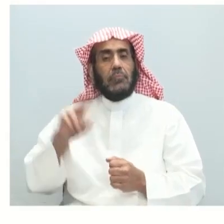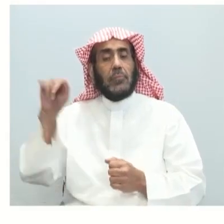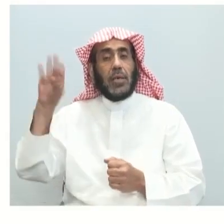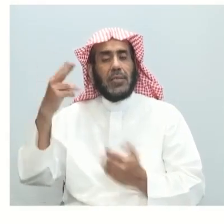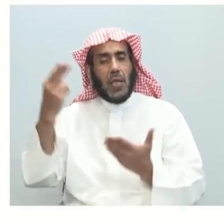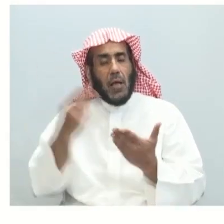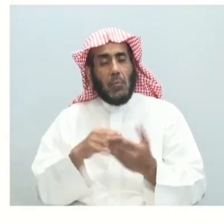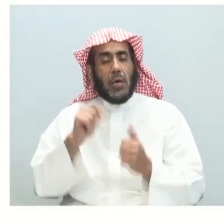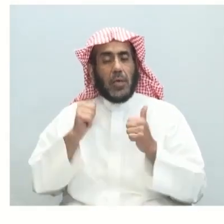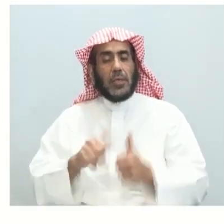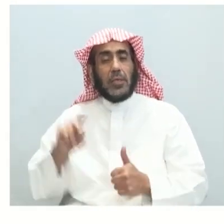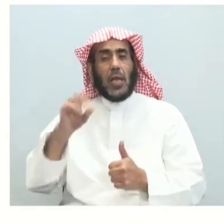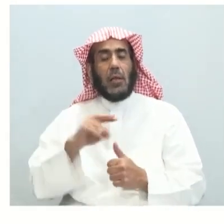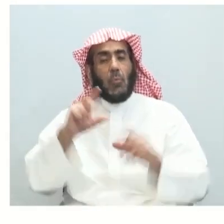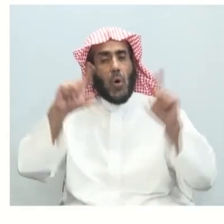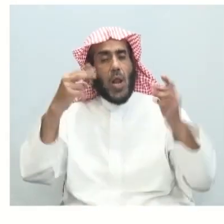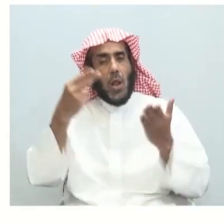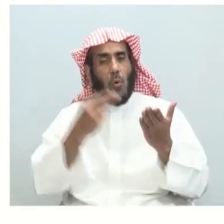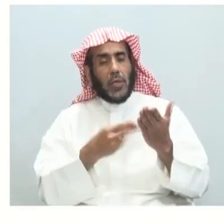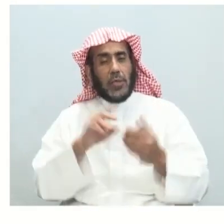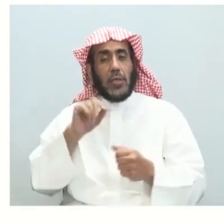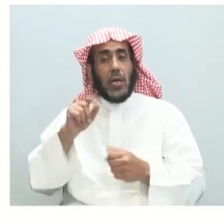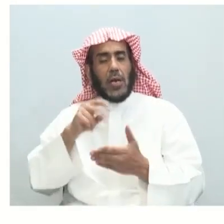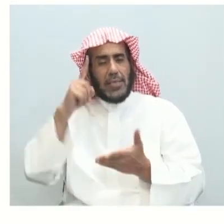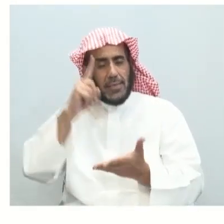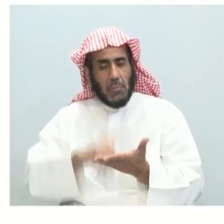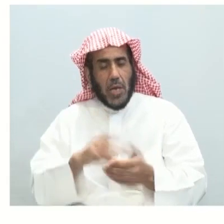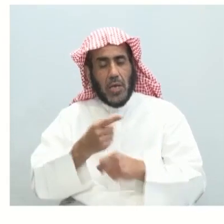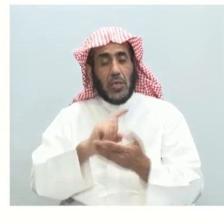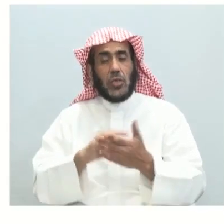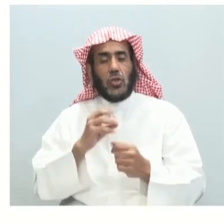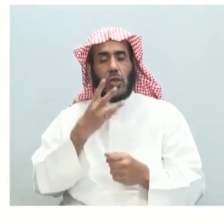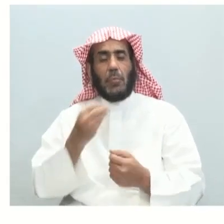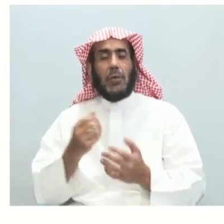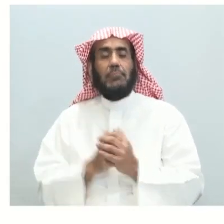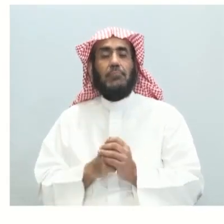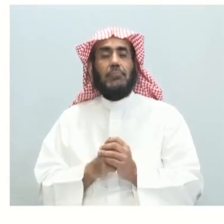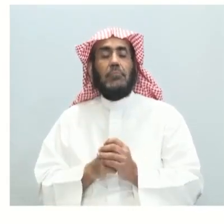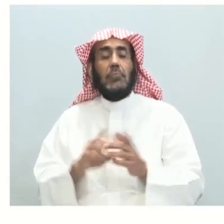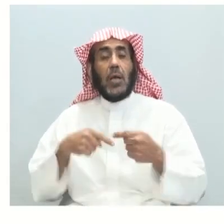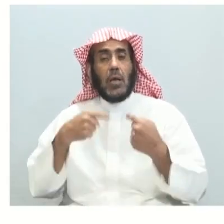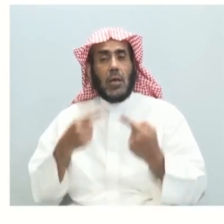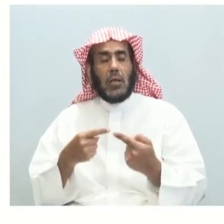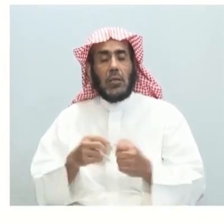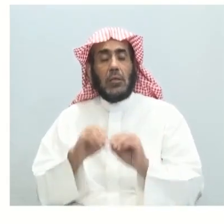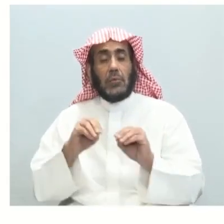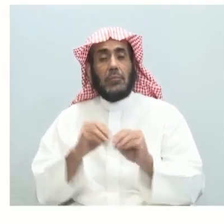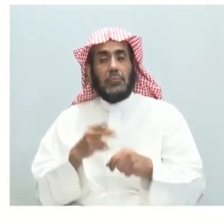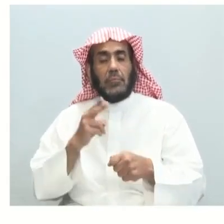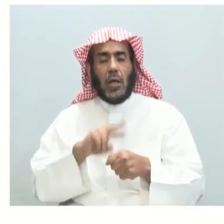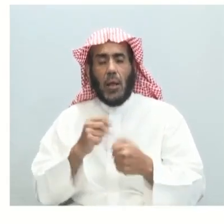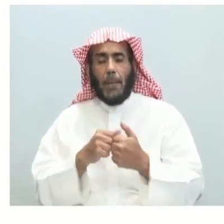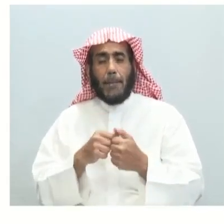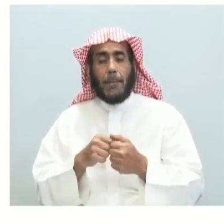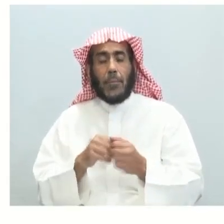رسمت الطالب اللوحه رسما جميلا ايضا تعرفنا على